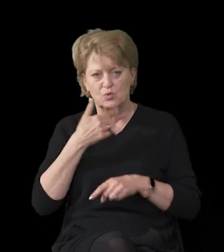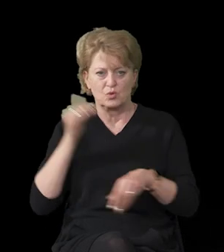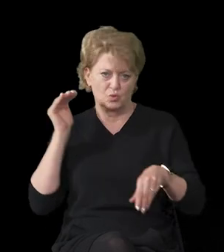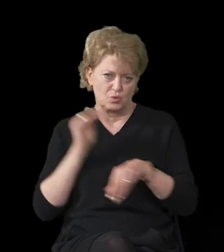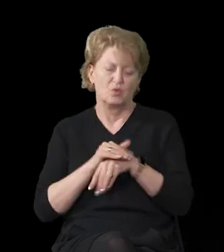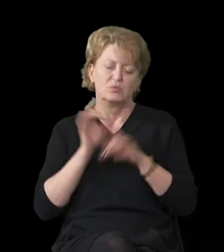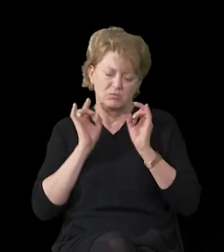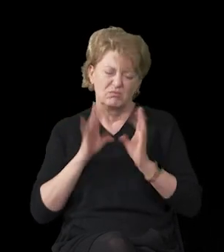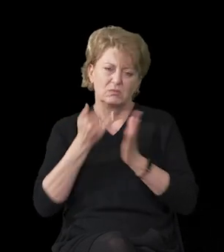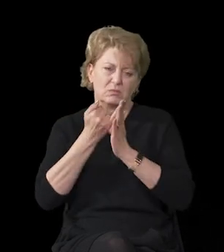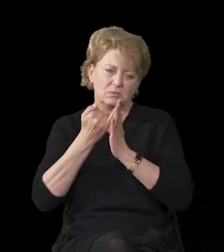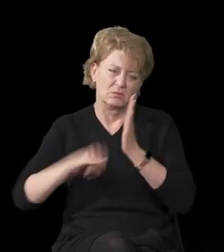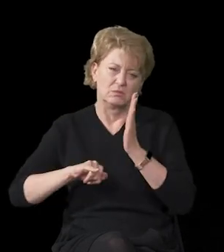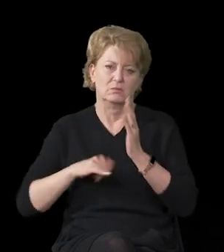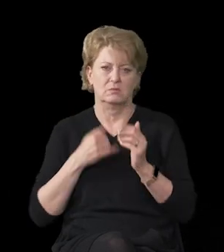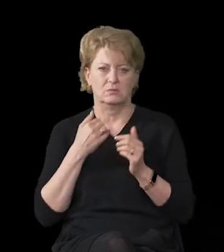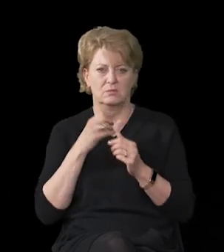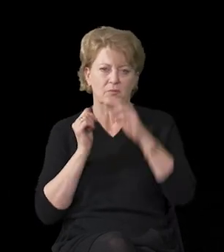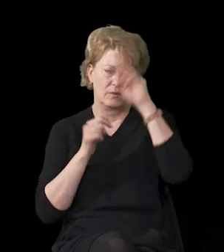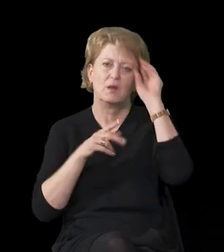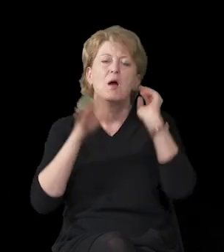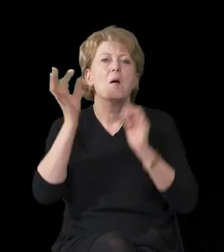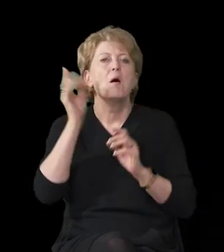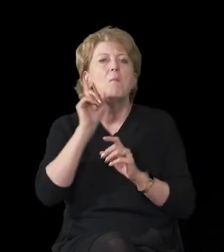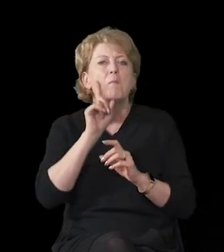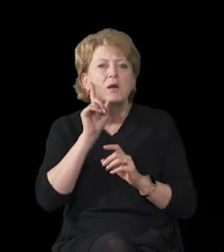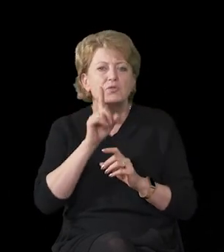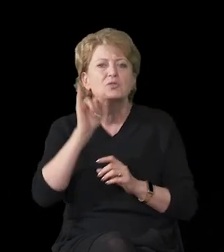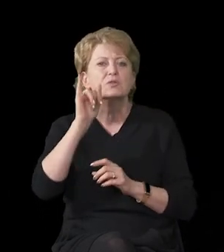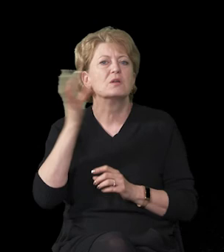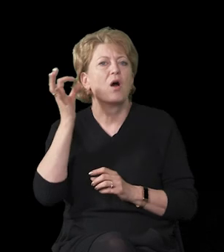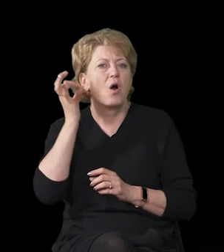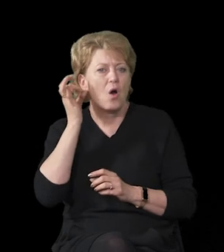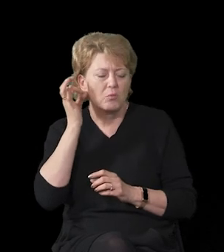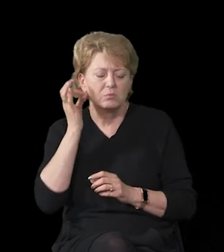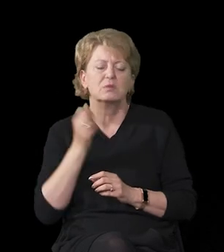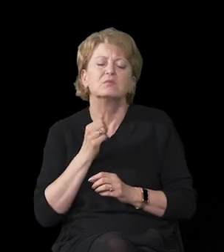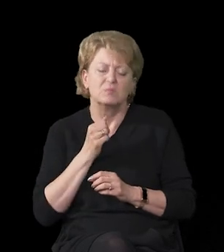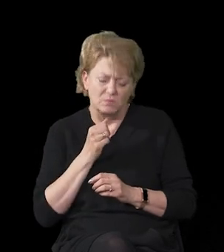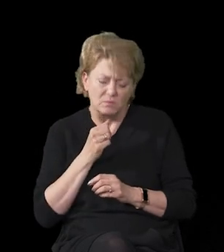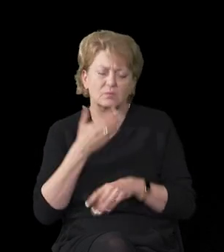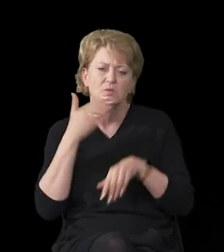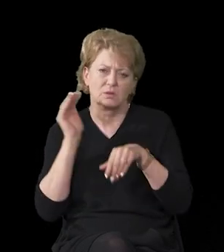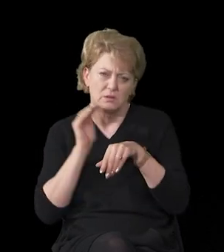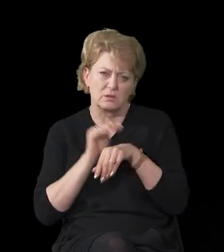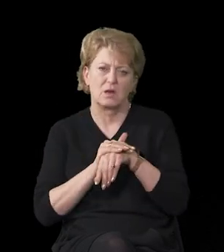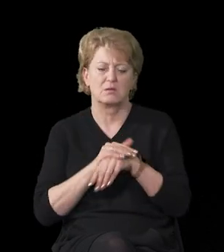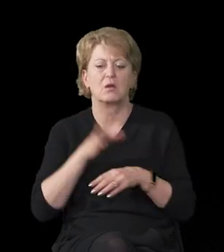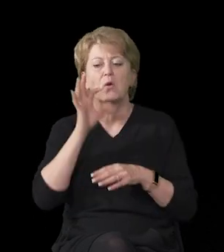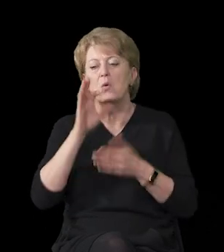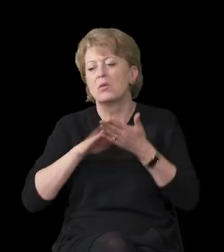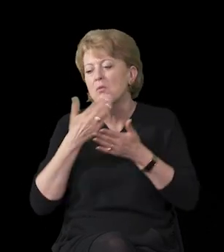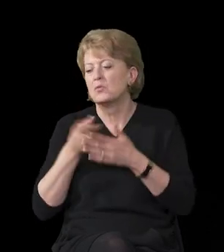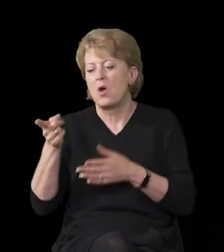mężczyźni, jak i kobiety, chcą, aby to obrzezanie miało miejsce, ponieważ za taką kobietę, która nie może wyjść za mąż,